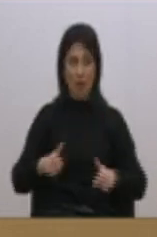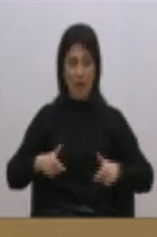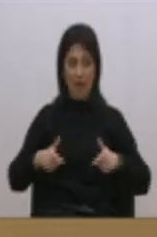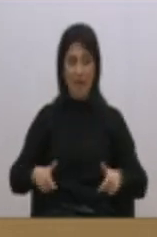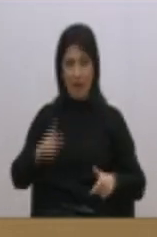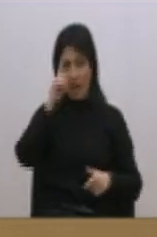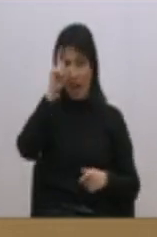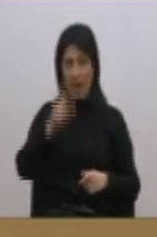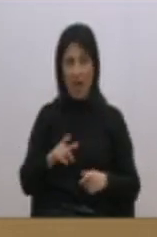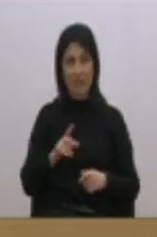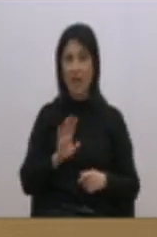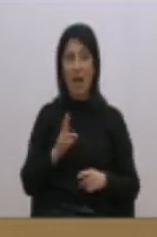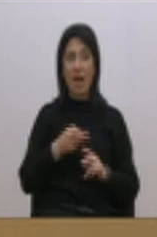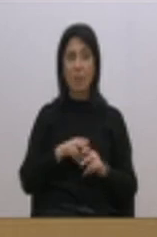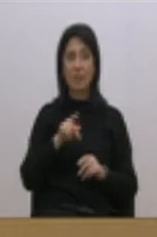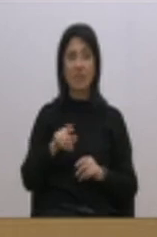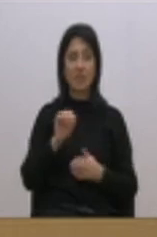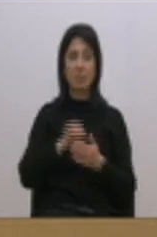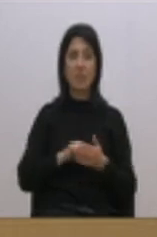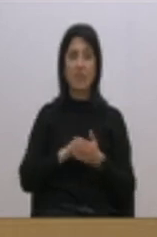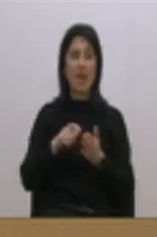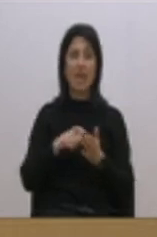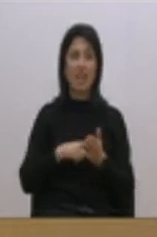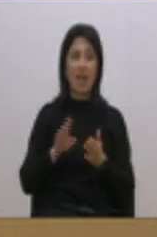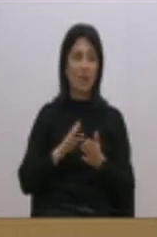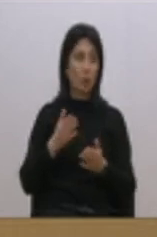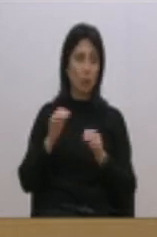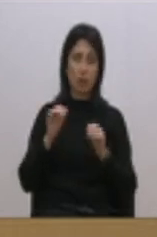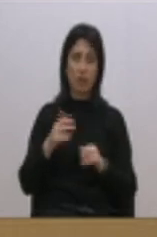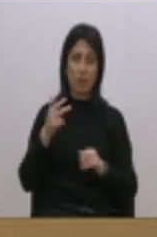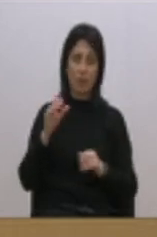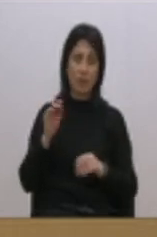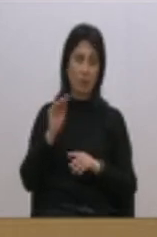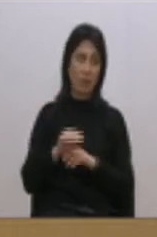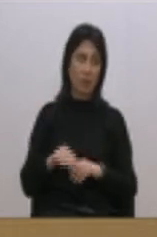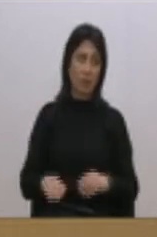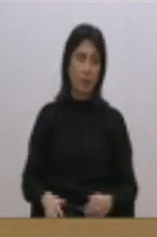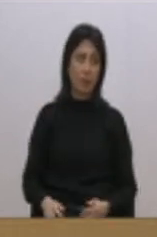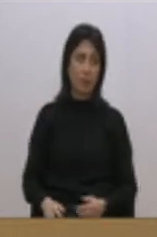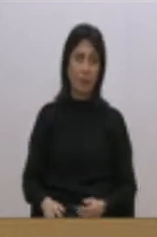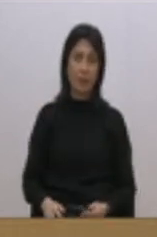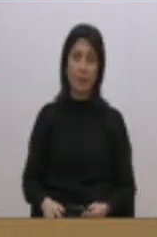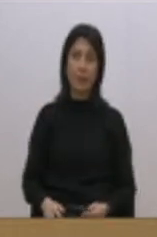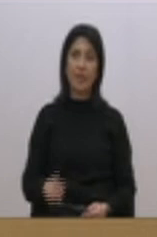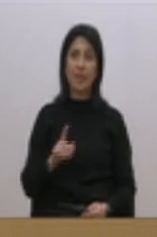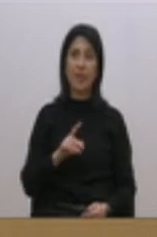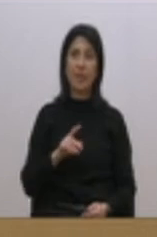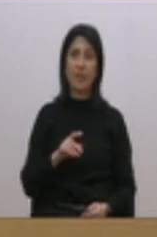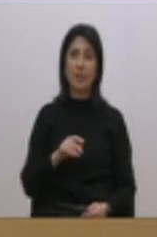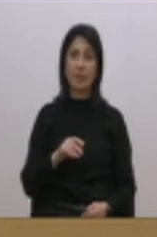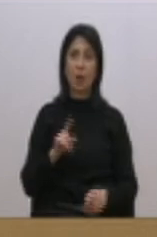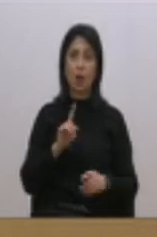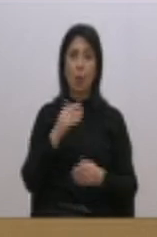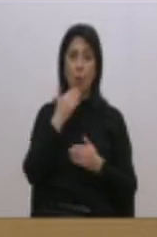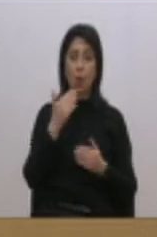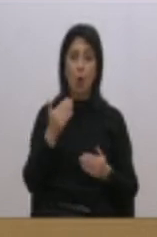კაც არა იმისთვის, იმის მიზეზების გასარკვევად, თუ შეიძლება 30 წამი დავიმატეთ რა. ვაცდენთ, რომ